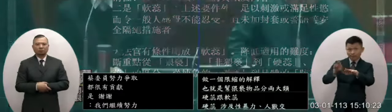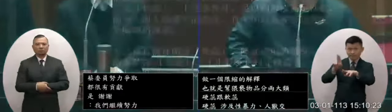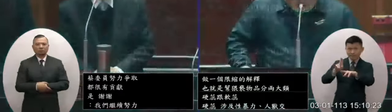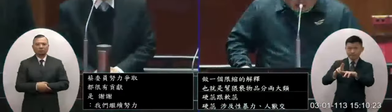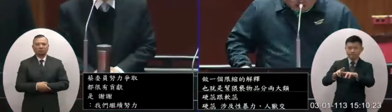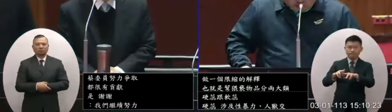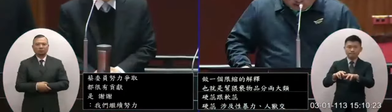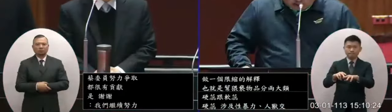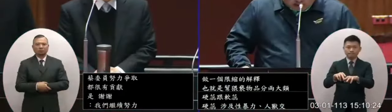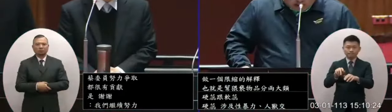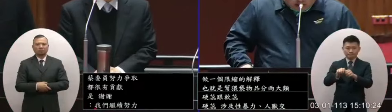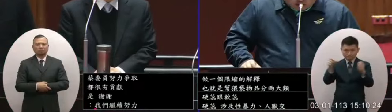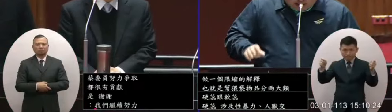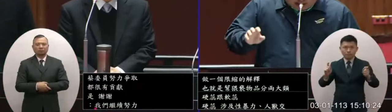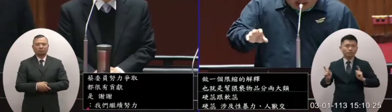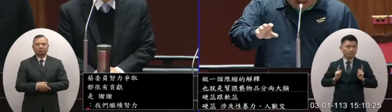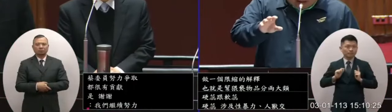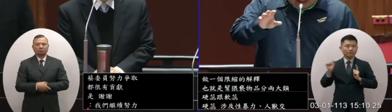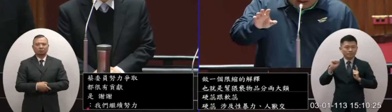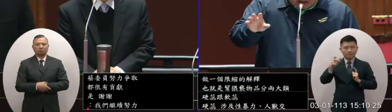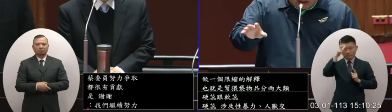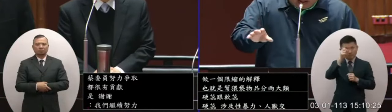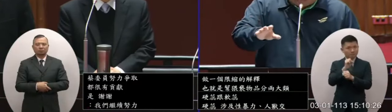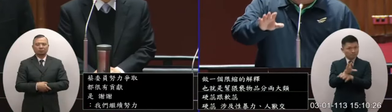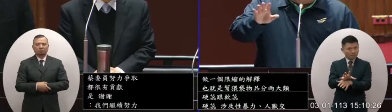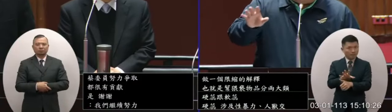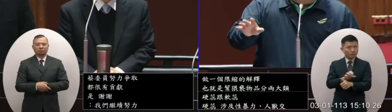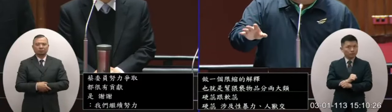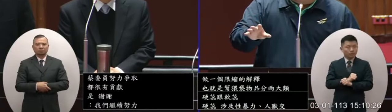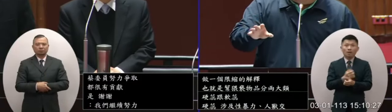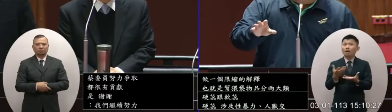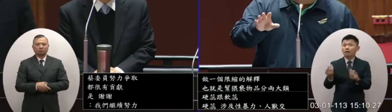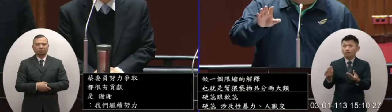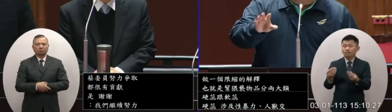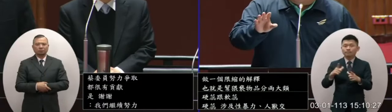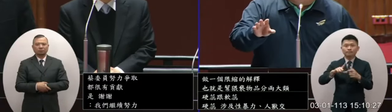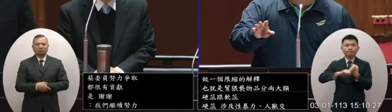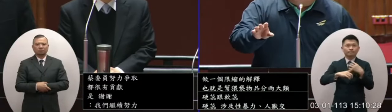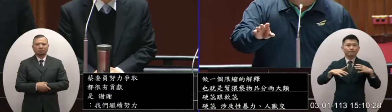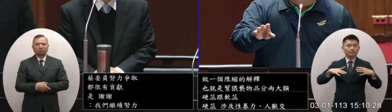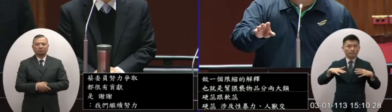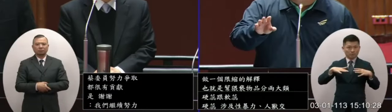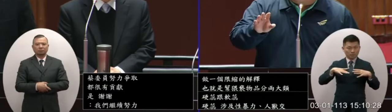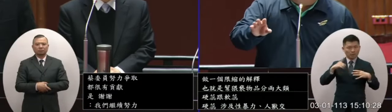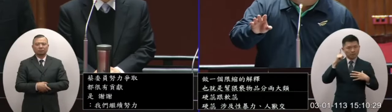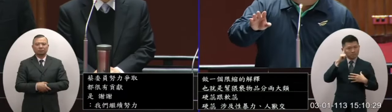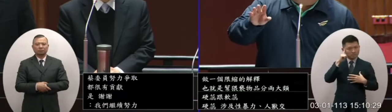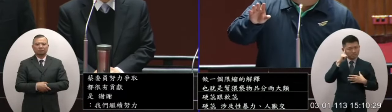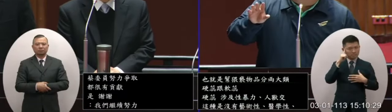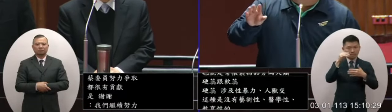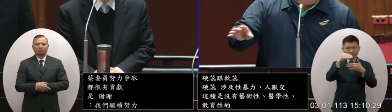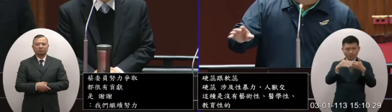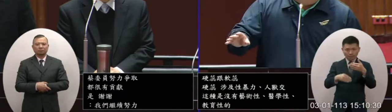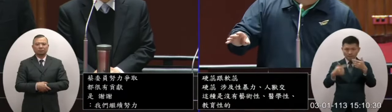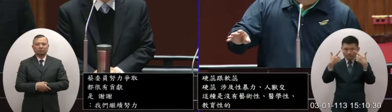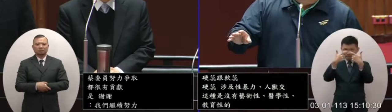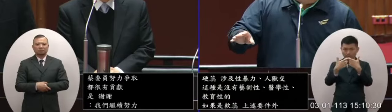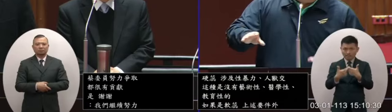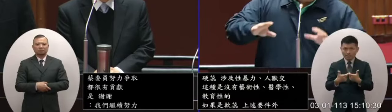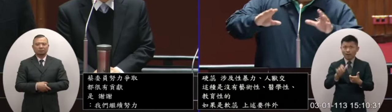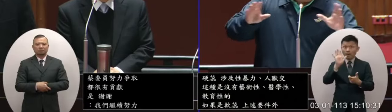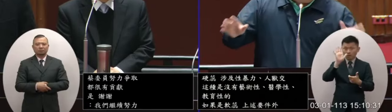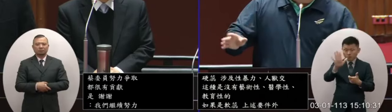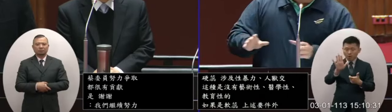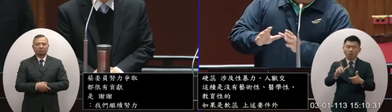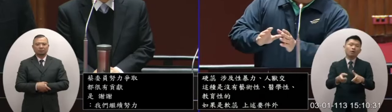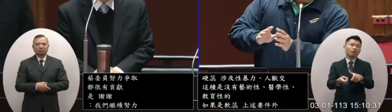安全隔离措施。所以大法官是在这个情况之下，他是有条件的开放所谓的软蕊，好，